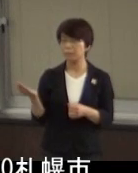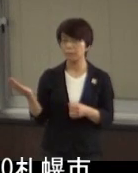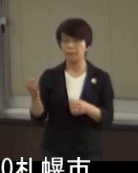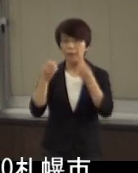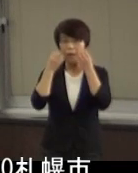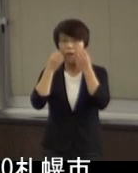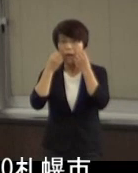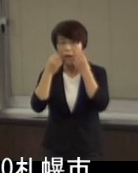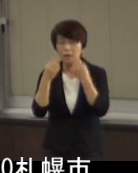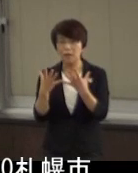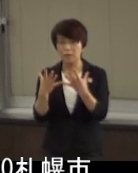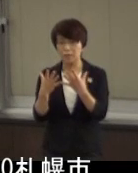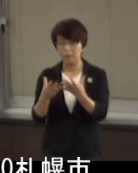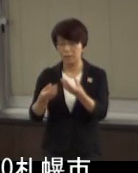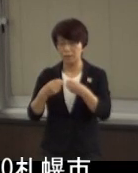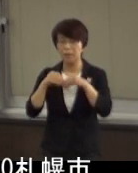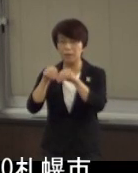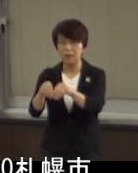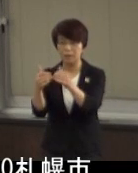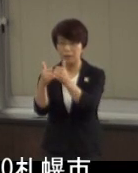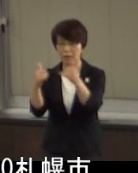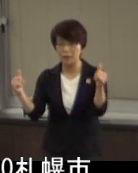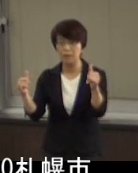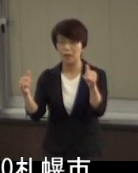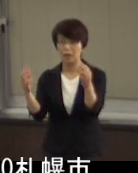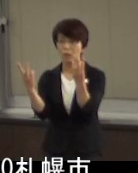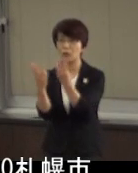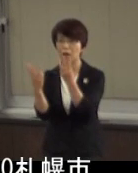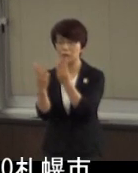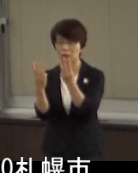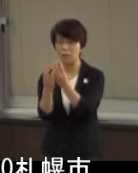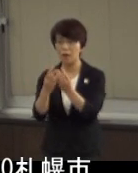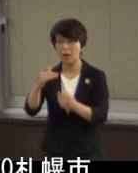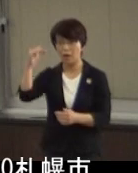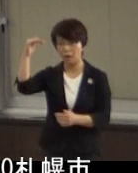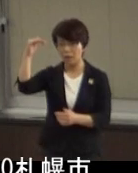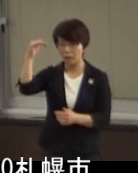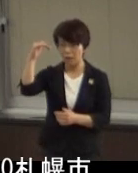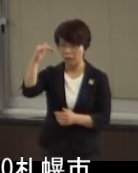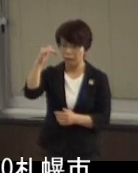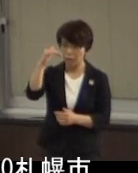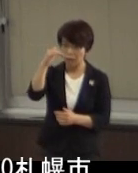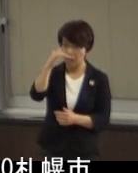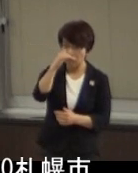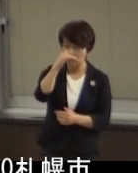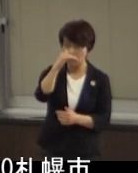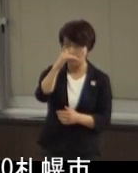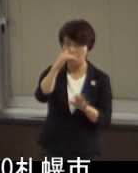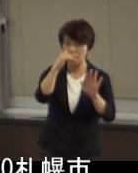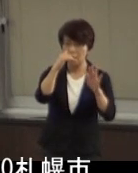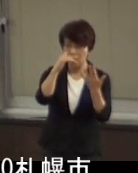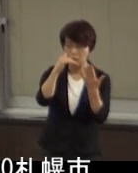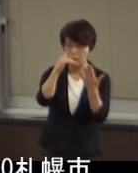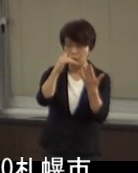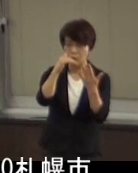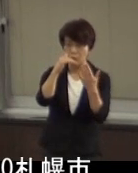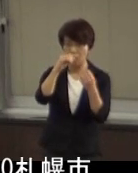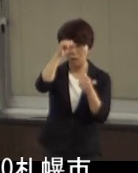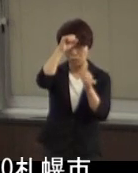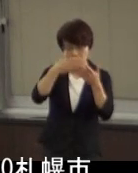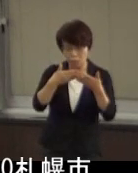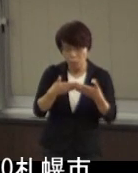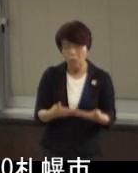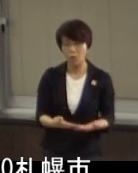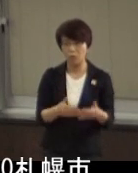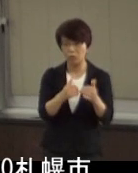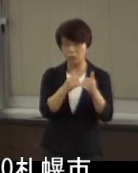新規感染者の方の数が少し減っている状態ではありますけれども、重症の方はそれ